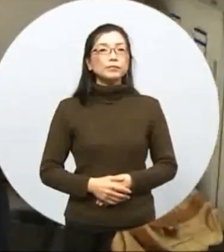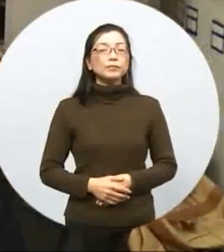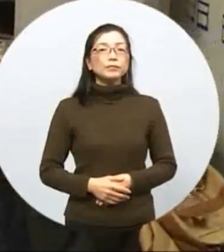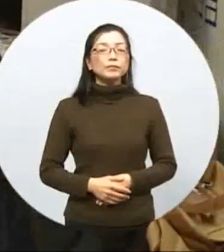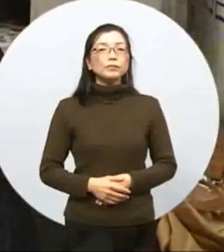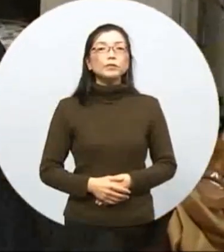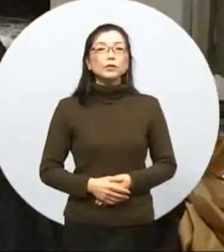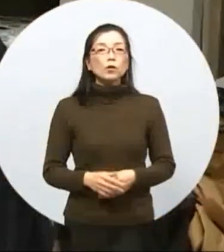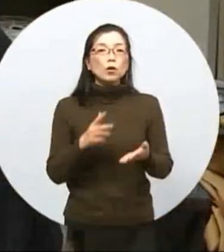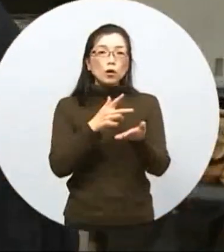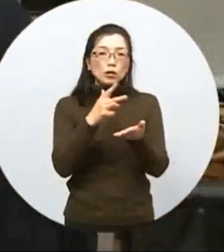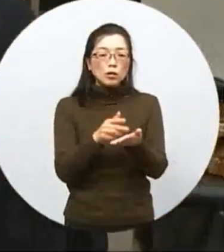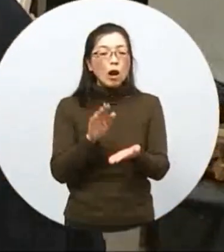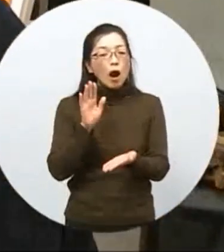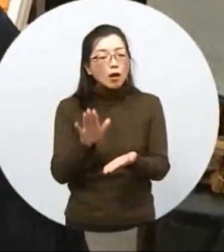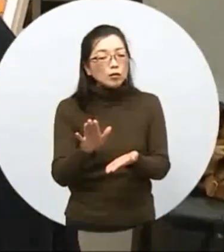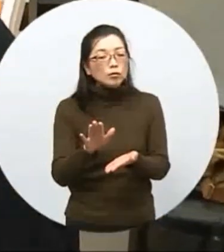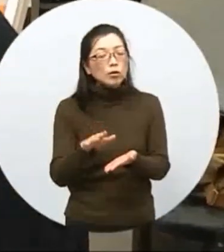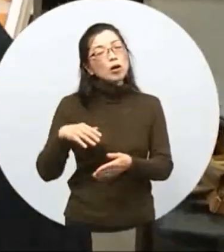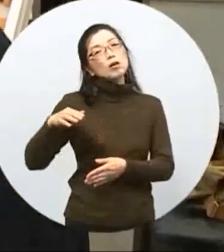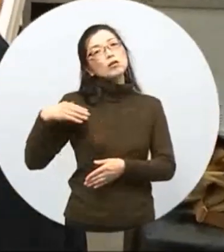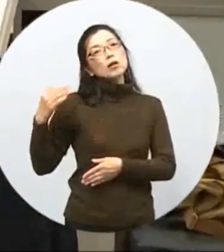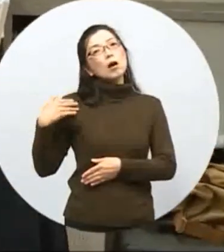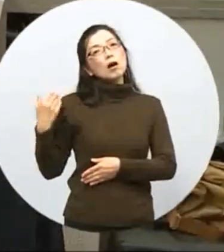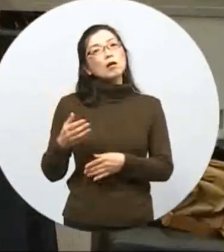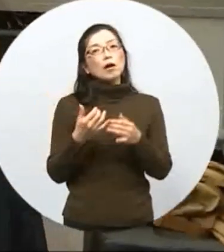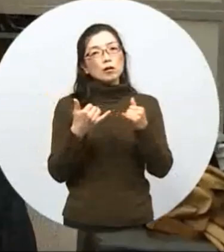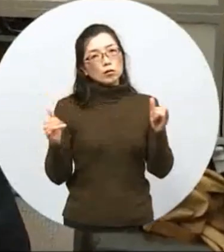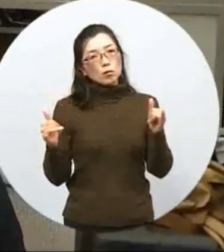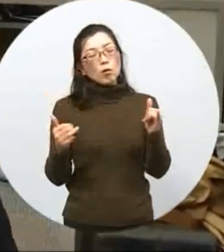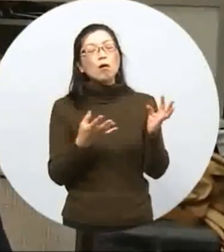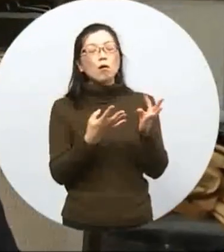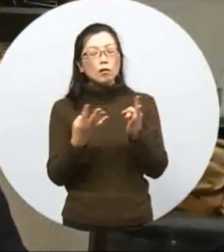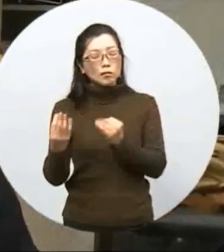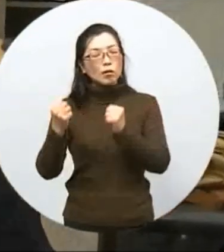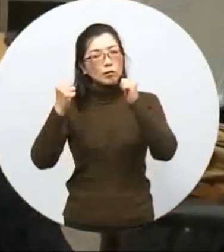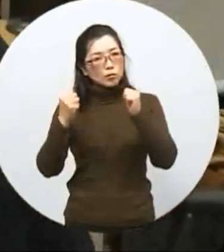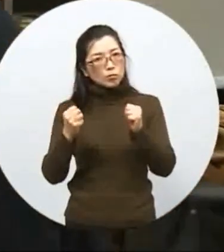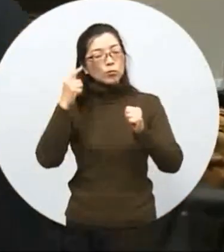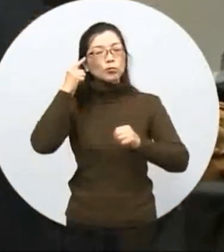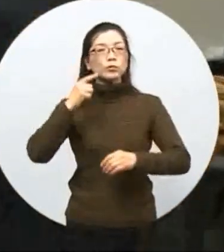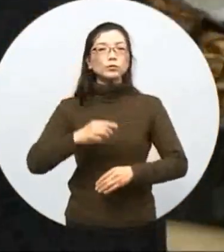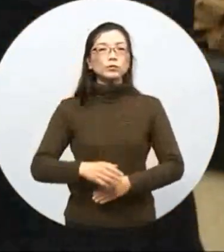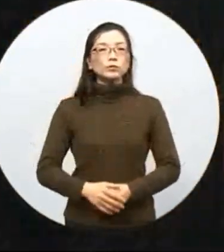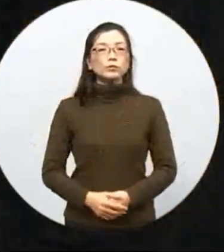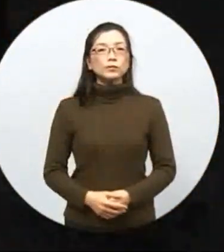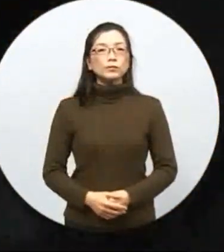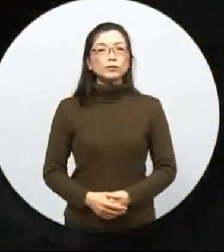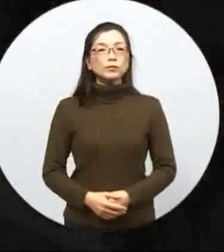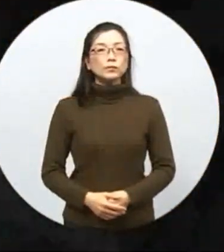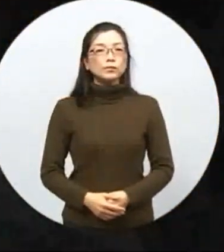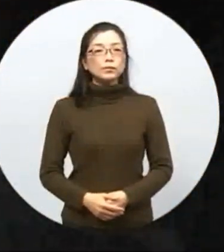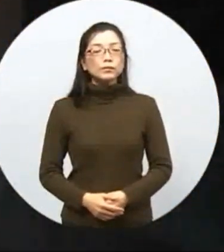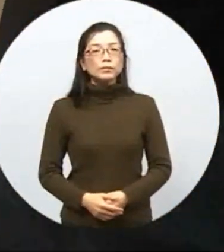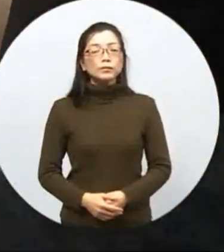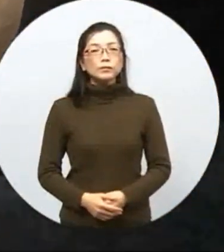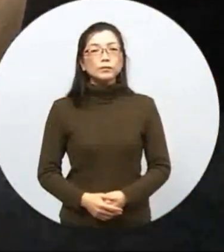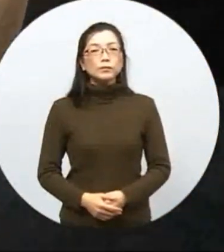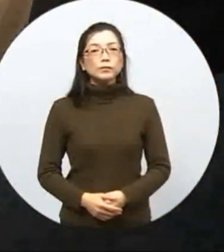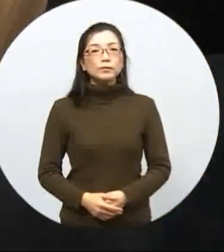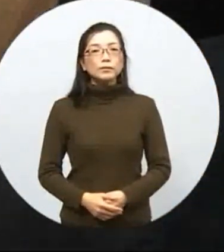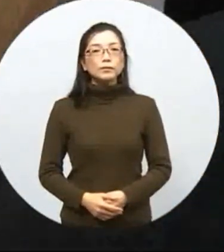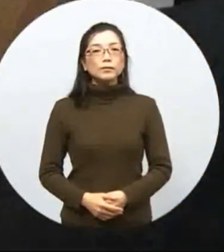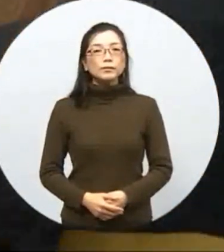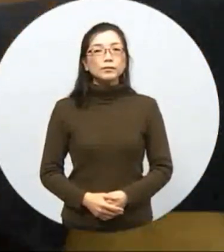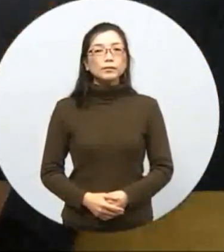でこの資料をそもそもあることをご存じない方もたくさんいらっしゃいます。のような形